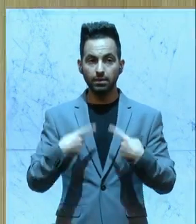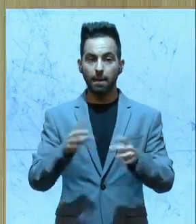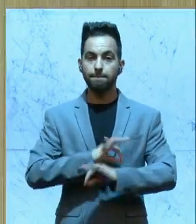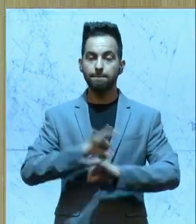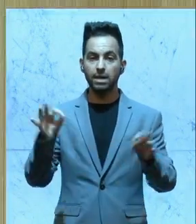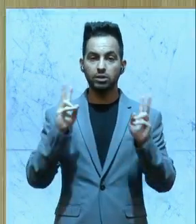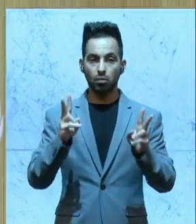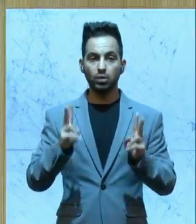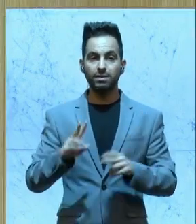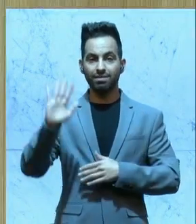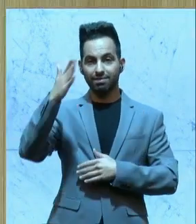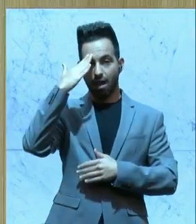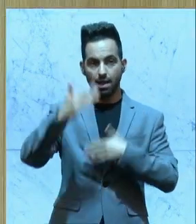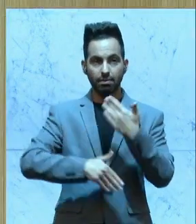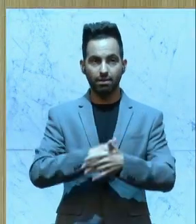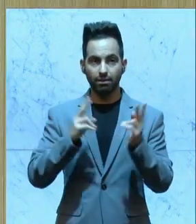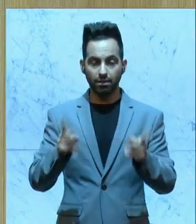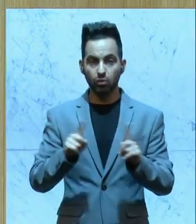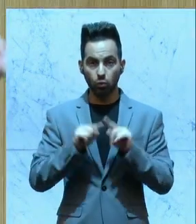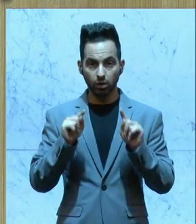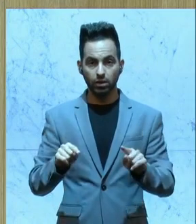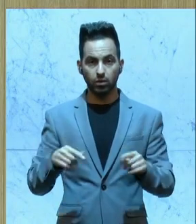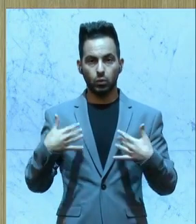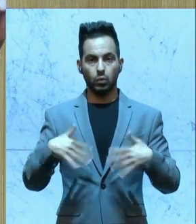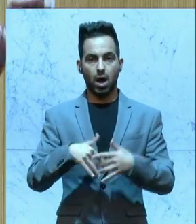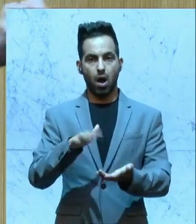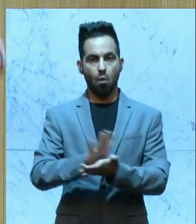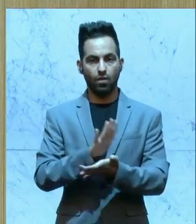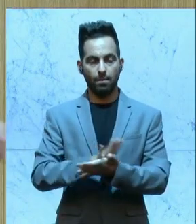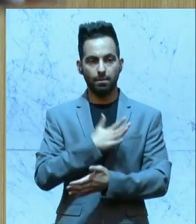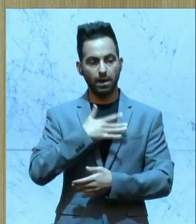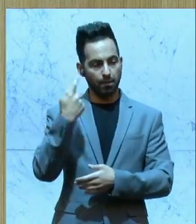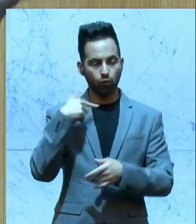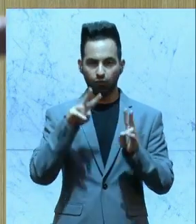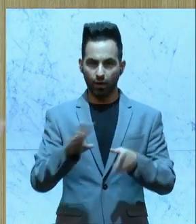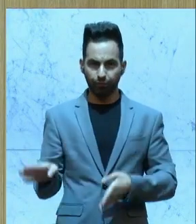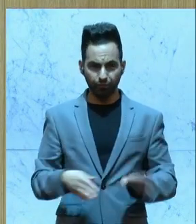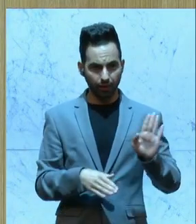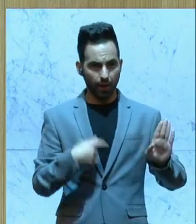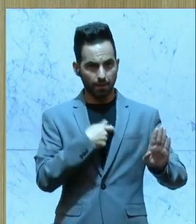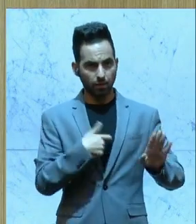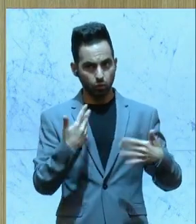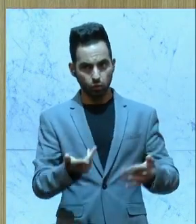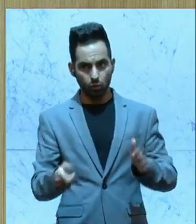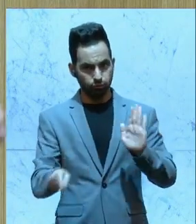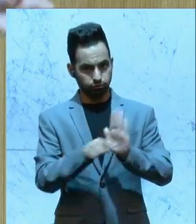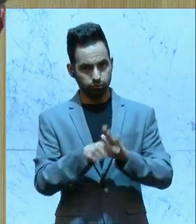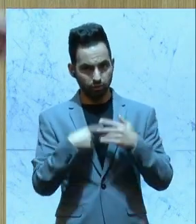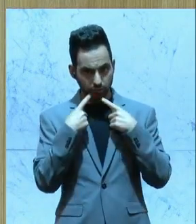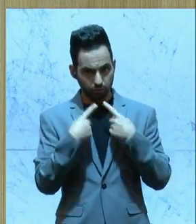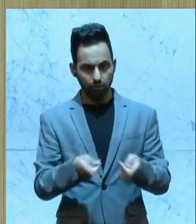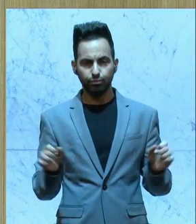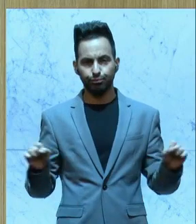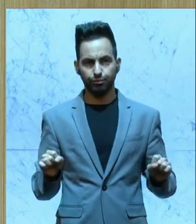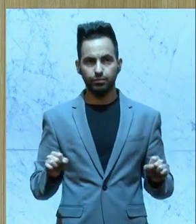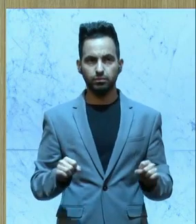jedem Talent herauskommt. Und das ist eine unglaubliche Aufgabe. Und das finde ich eigentlich komplett daneben, dass das von Ihrer Fraktion kommt, weil damit unterstellen Sie in